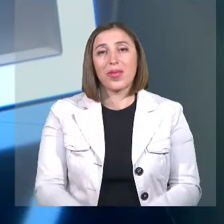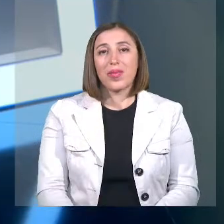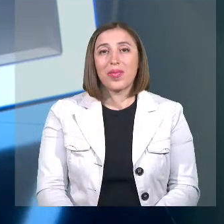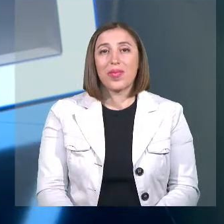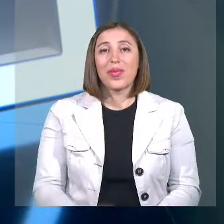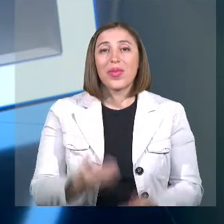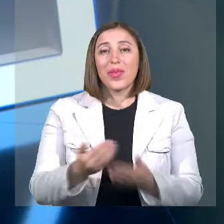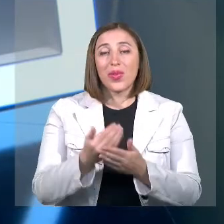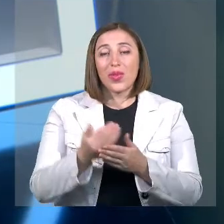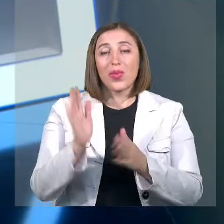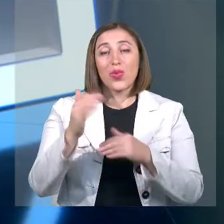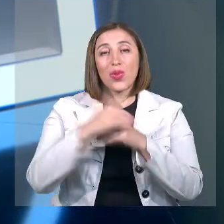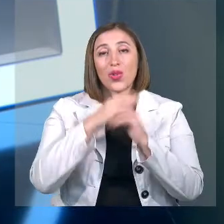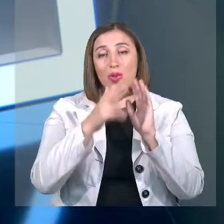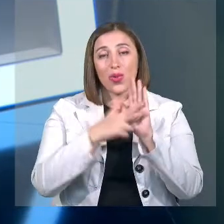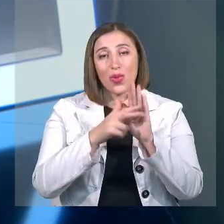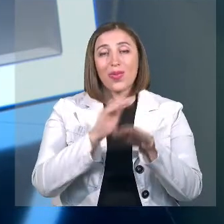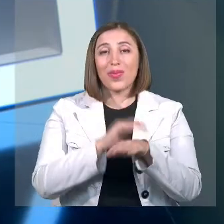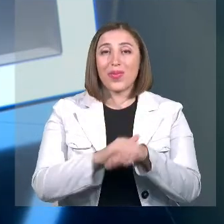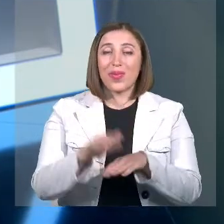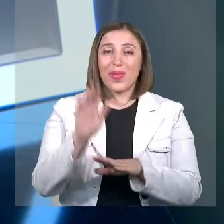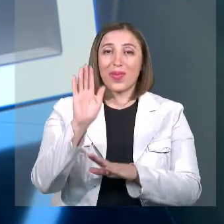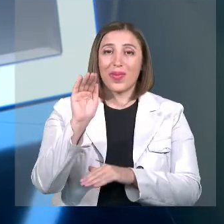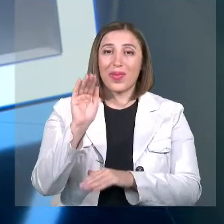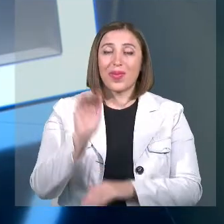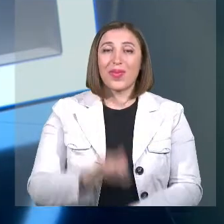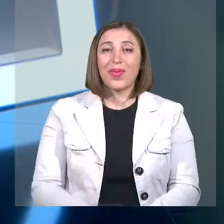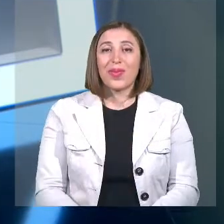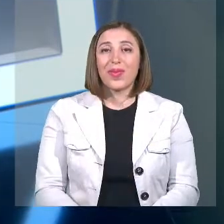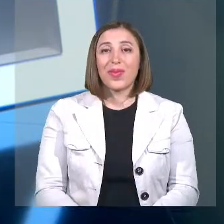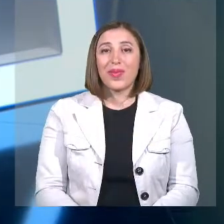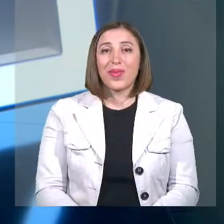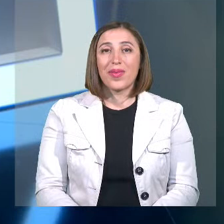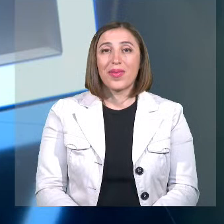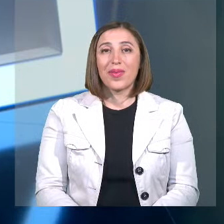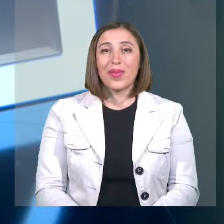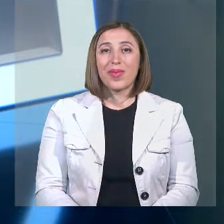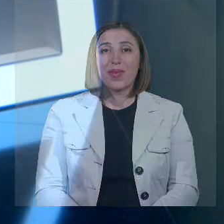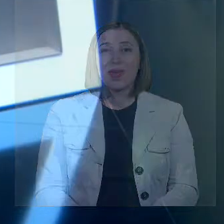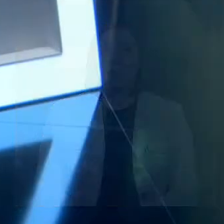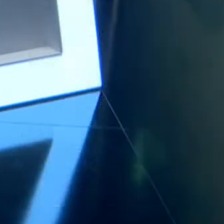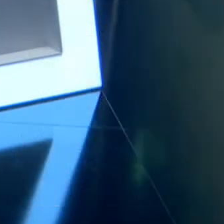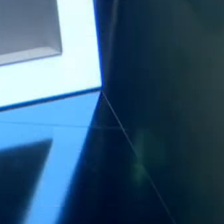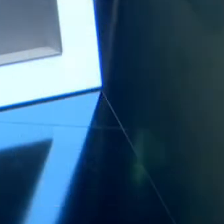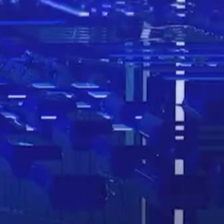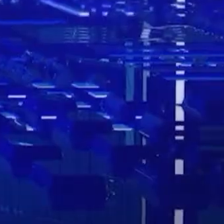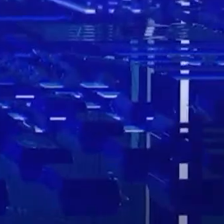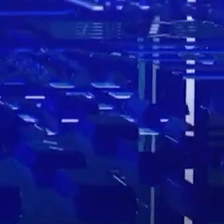հարթակներ։ Լուրերի հաջորդ եթերաժամը 3:08-ին է, այդ ժամին կհանդիպենք ուղիղ եթերում։